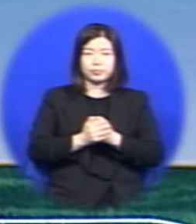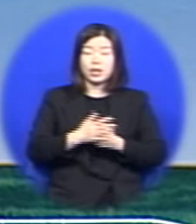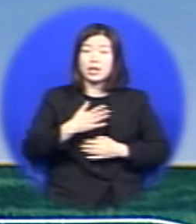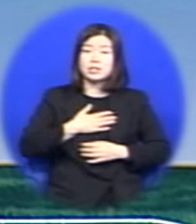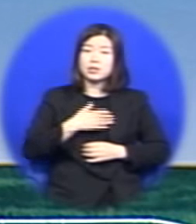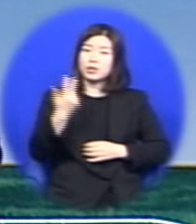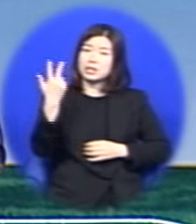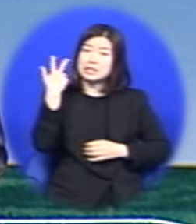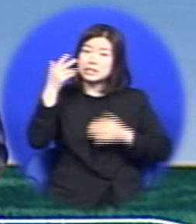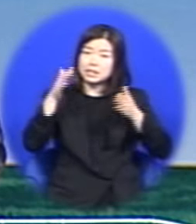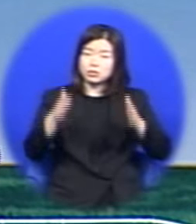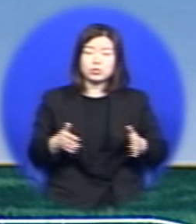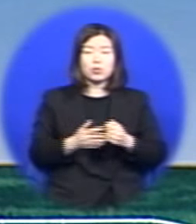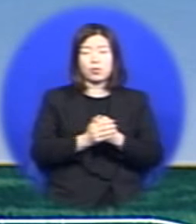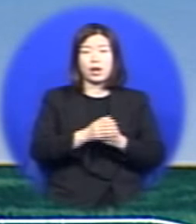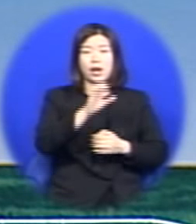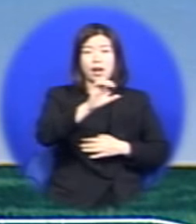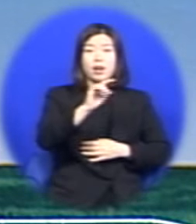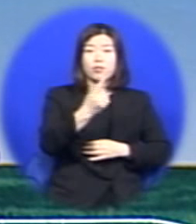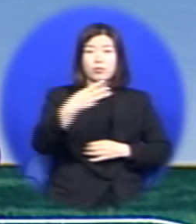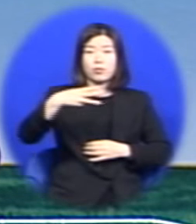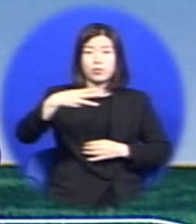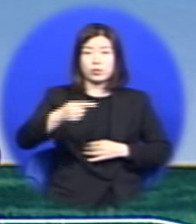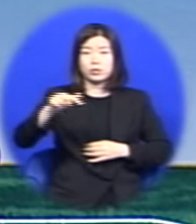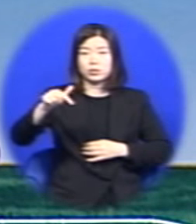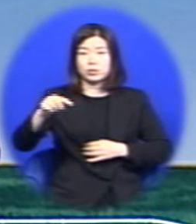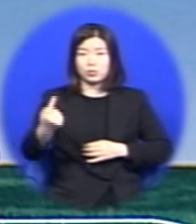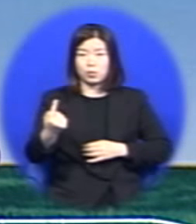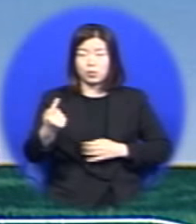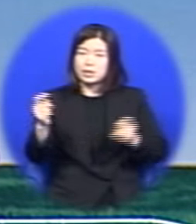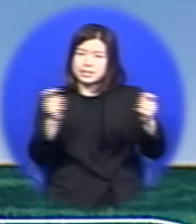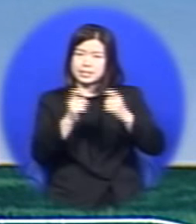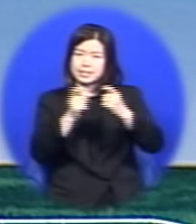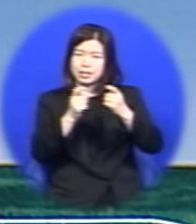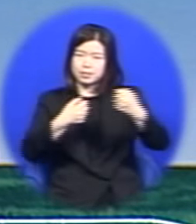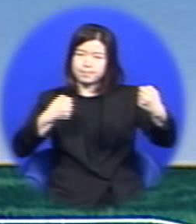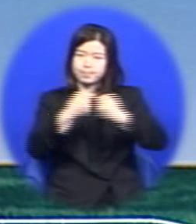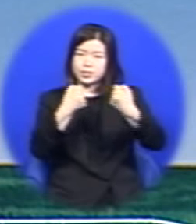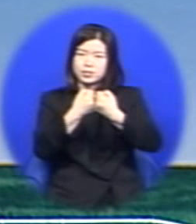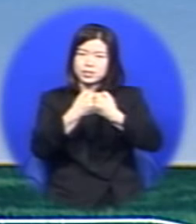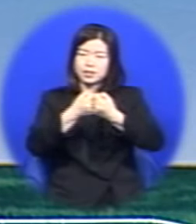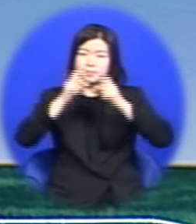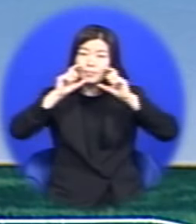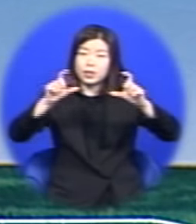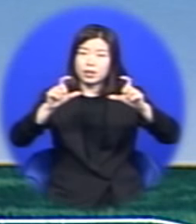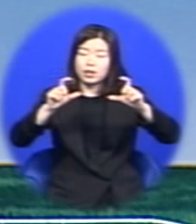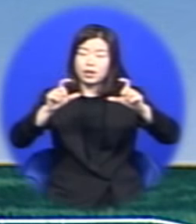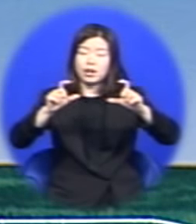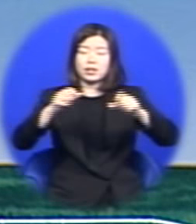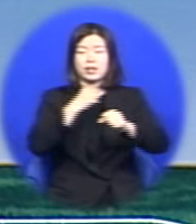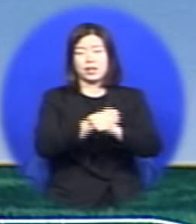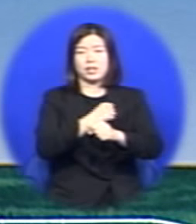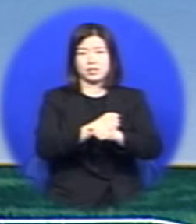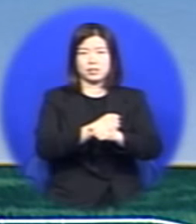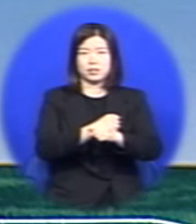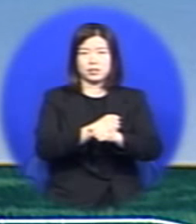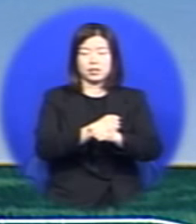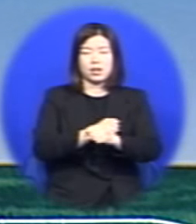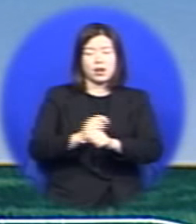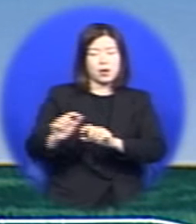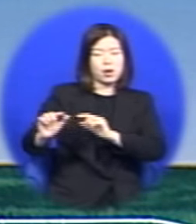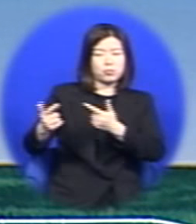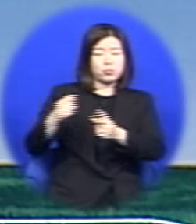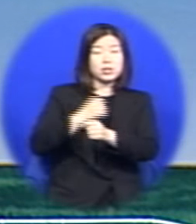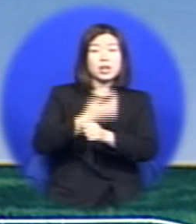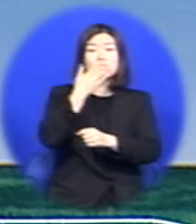저는 지난 주간에 포르노와 싸우라, 포르노와 전쟁을 벌이라 하는 부인할 수